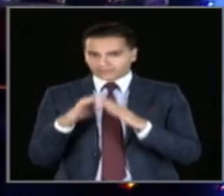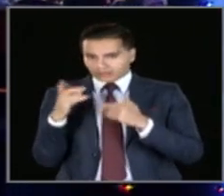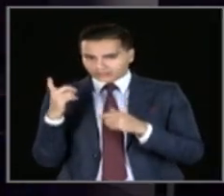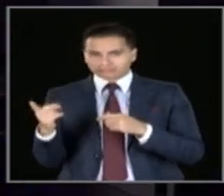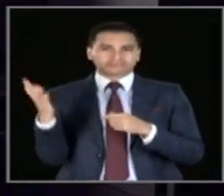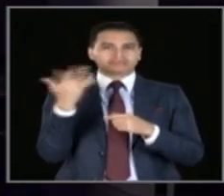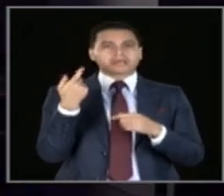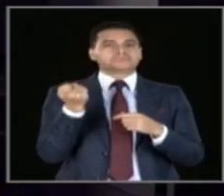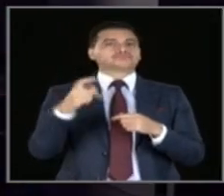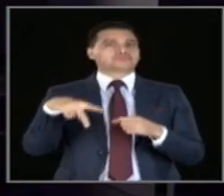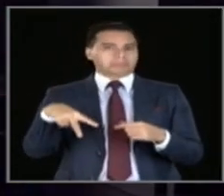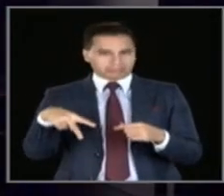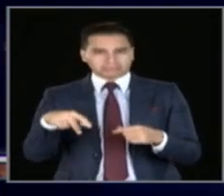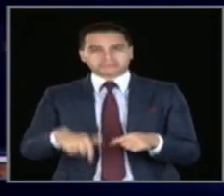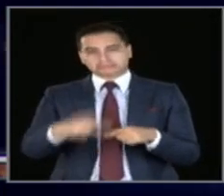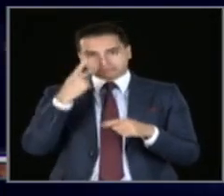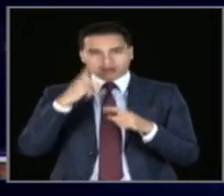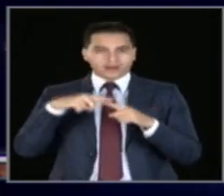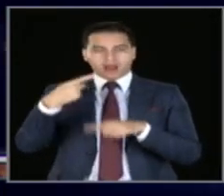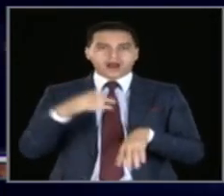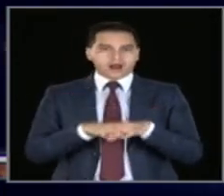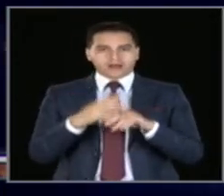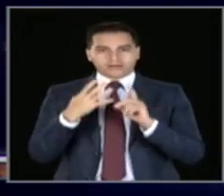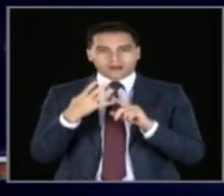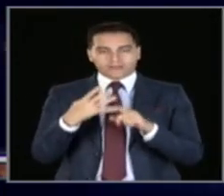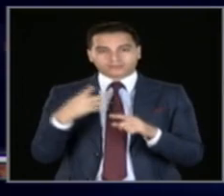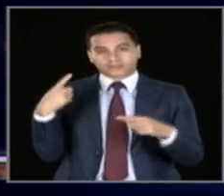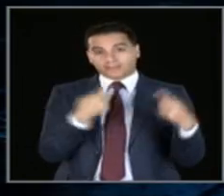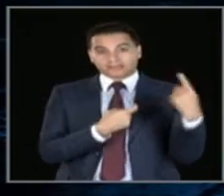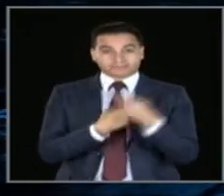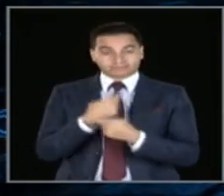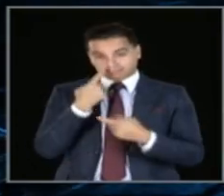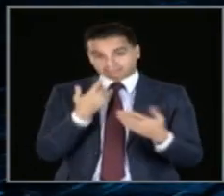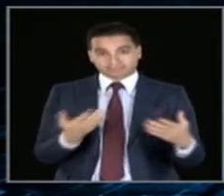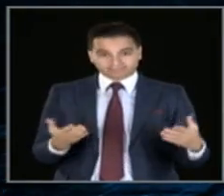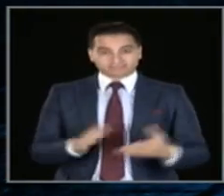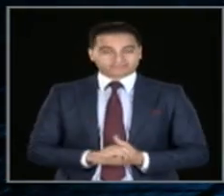السامبا 85. ودلوقتي مع الفقرة الرابعة، فقرة ضربات الجزاء.